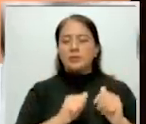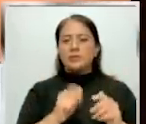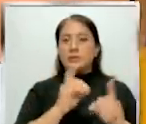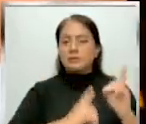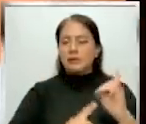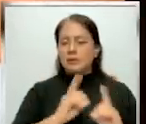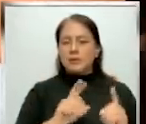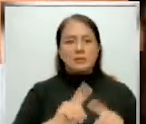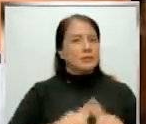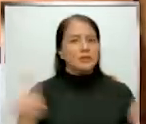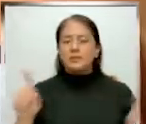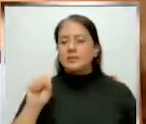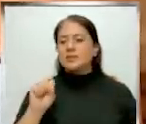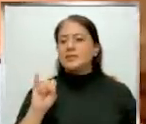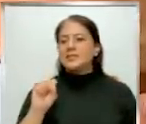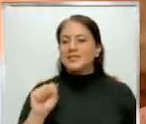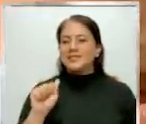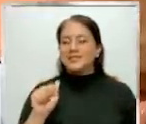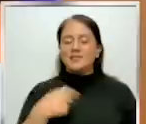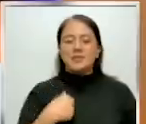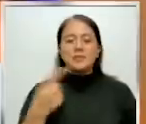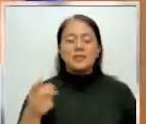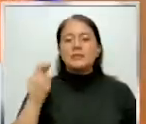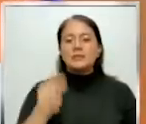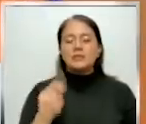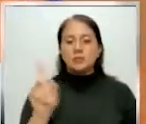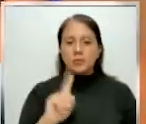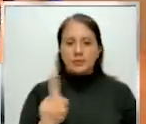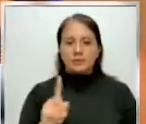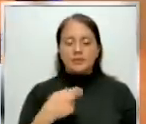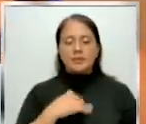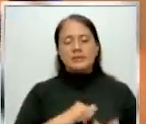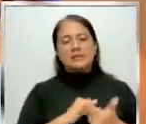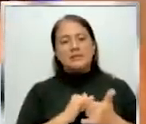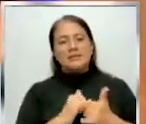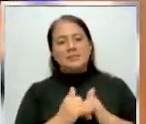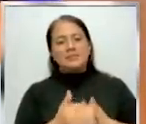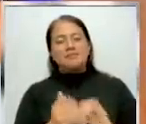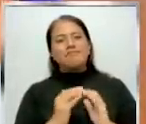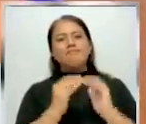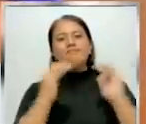sisa. And kinailangan ko rin talagang mag-adjust dun sa level ng pagka...